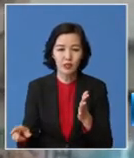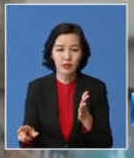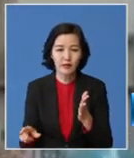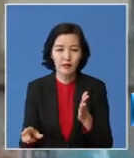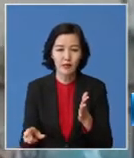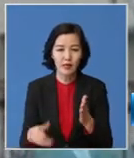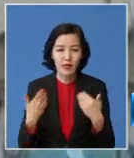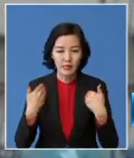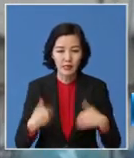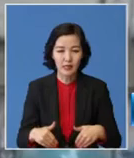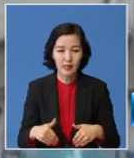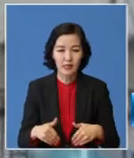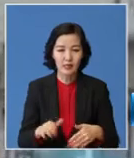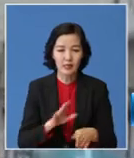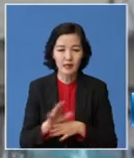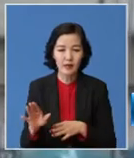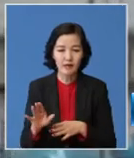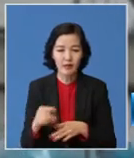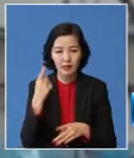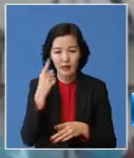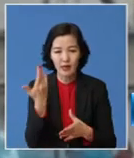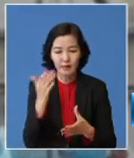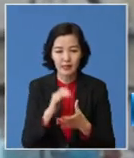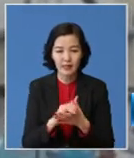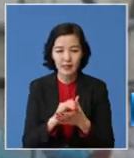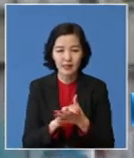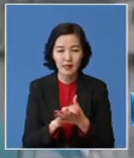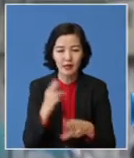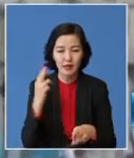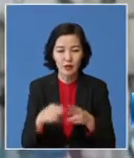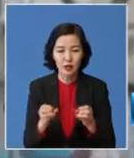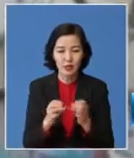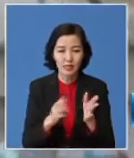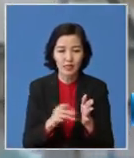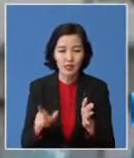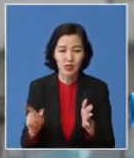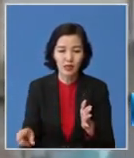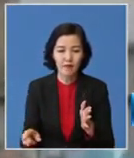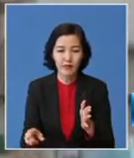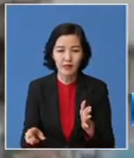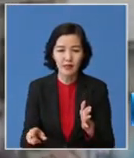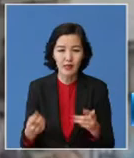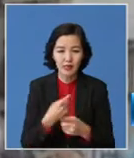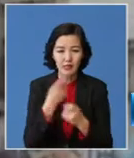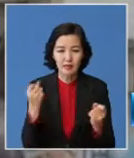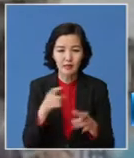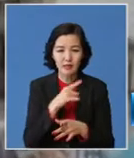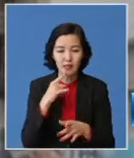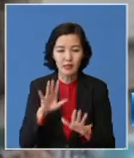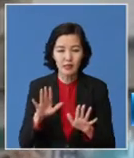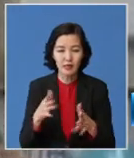Тела 19 из них направлены на опознание. Пропавшими без вести числится 16 человек. Эти сведения сообщила российская